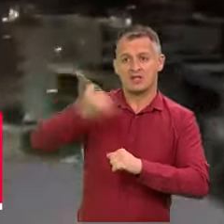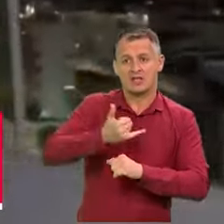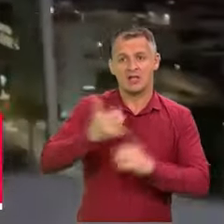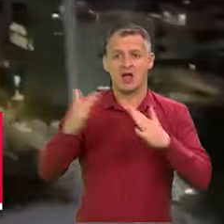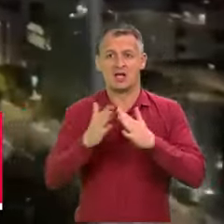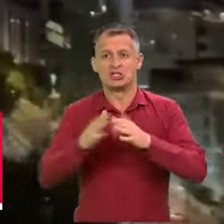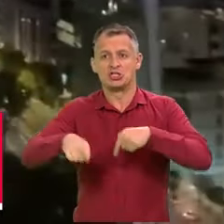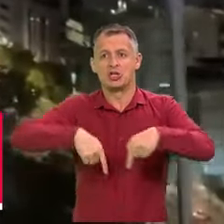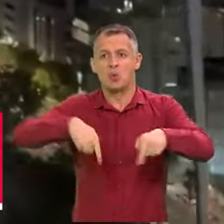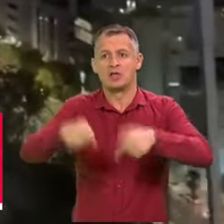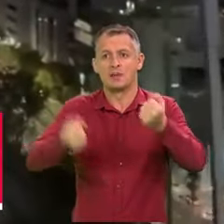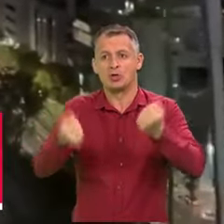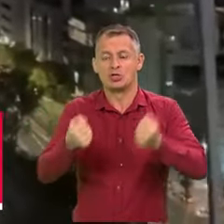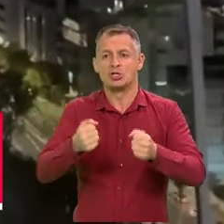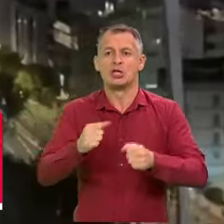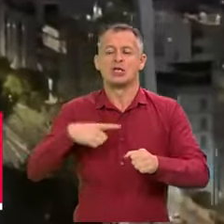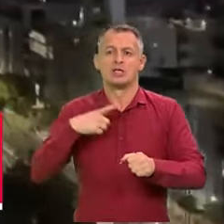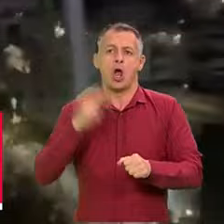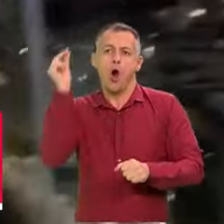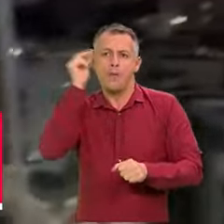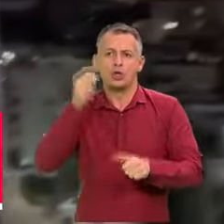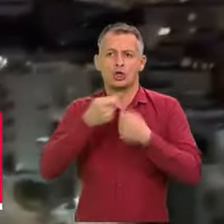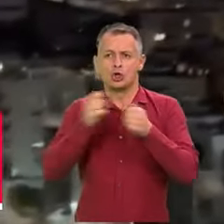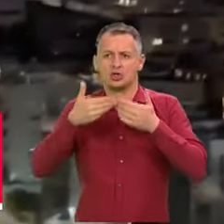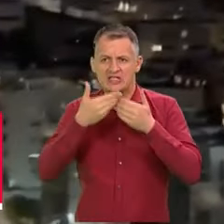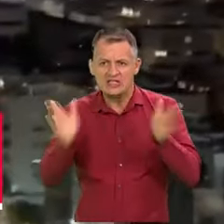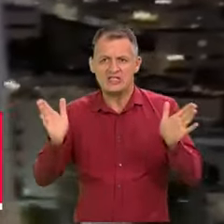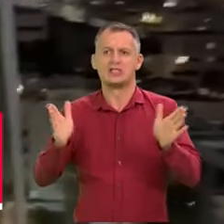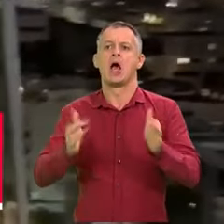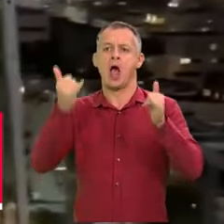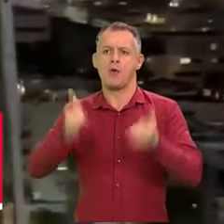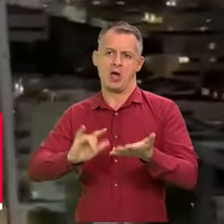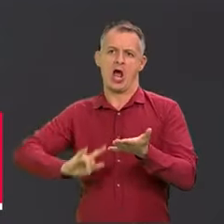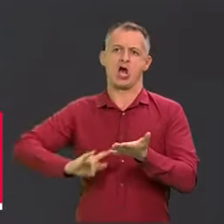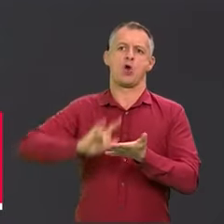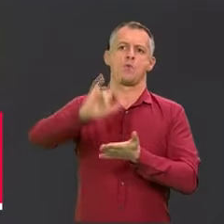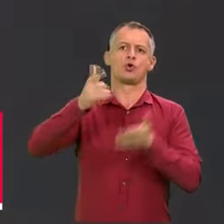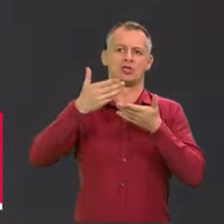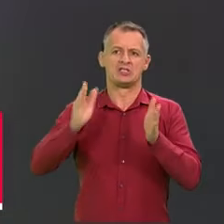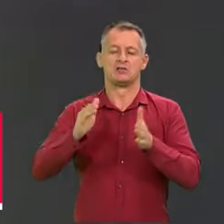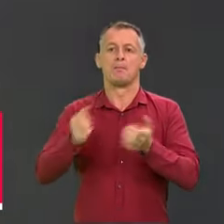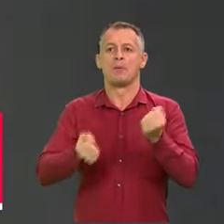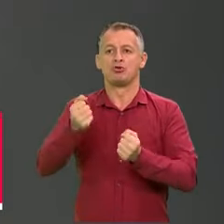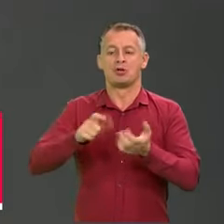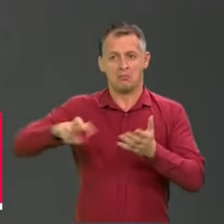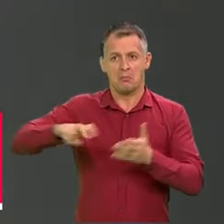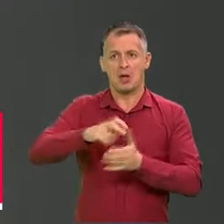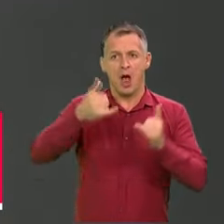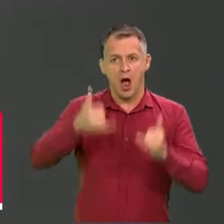este obișnuită, totul s-a deschis, aeroportul este deschis deja, mașinile deja umblă. Din păcate,